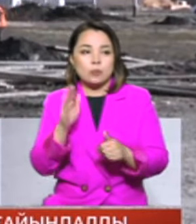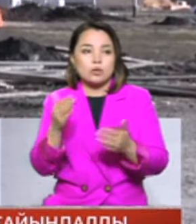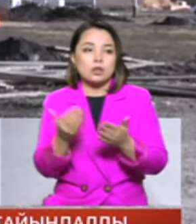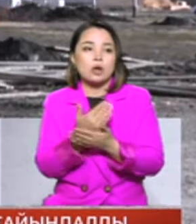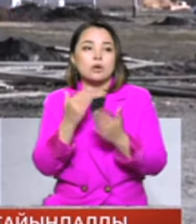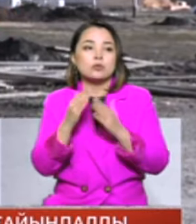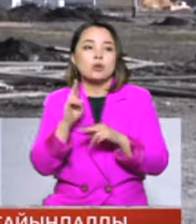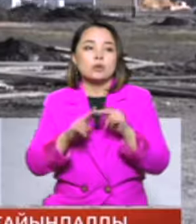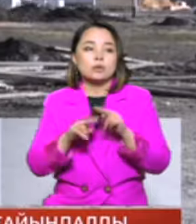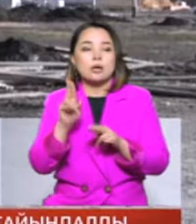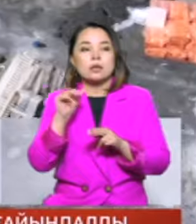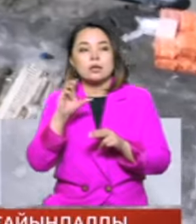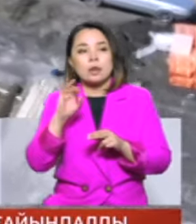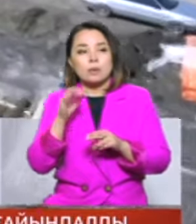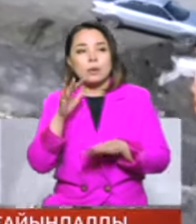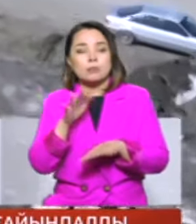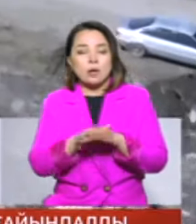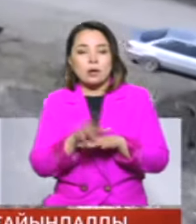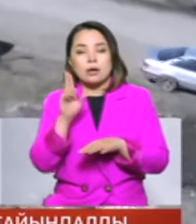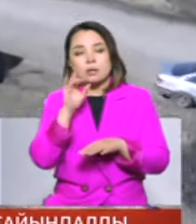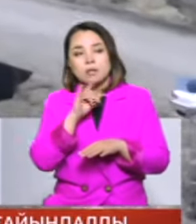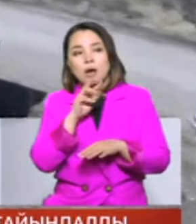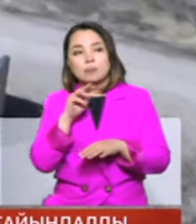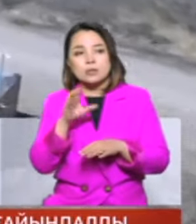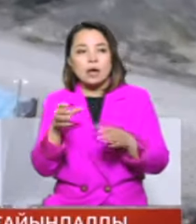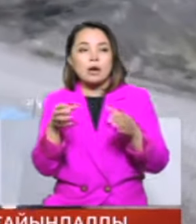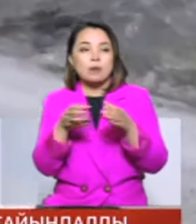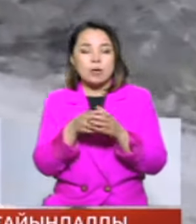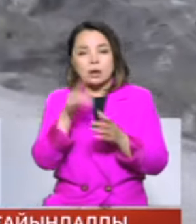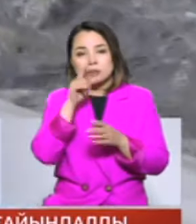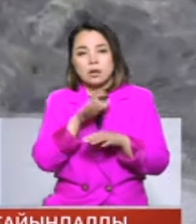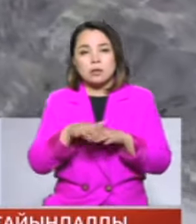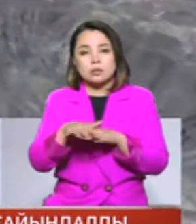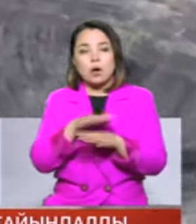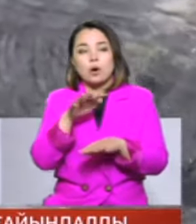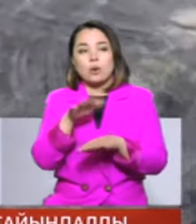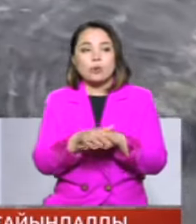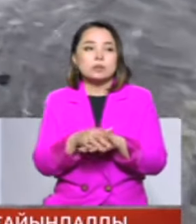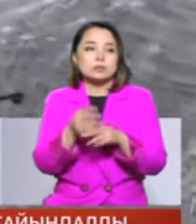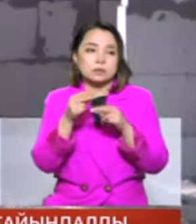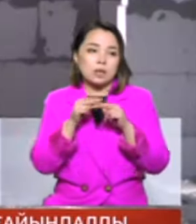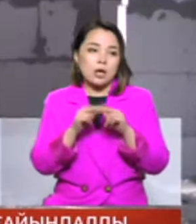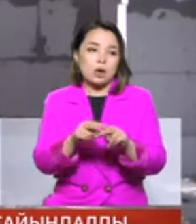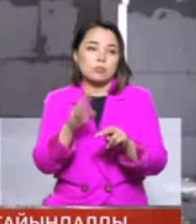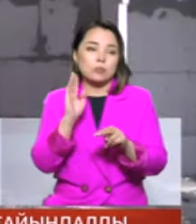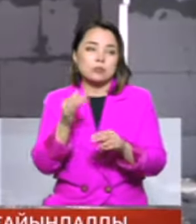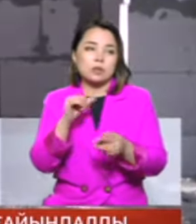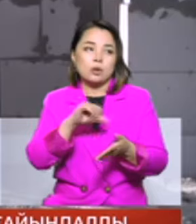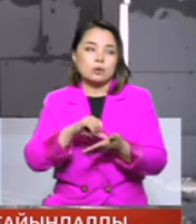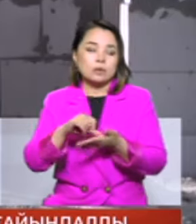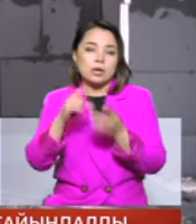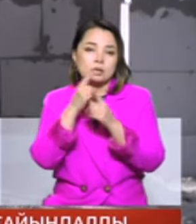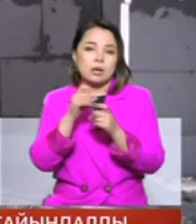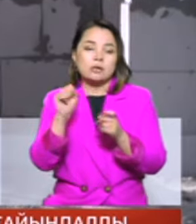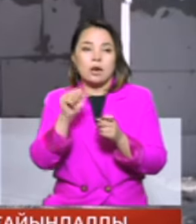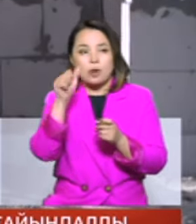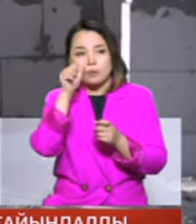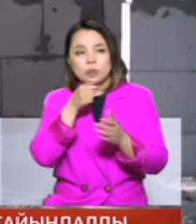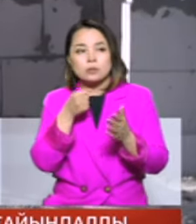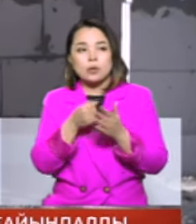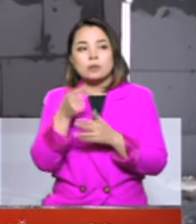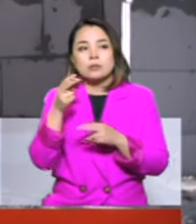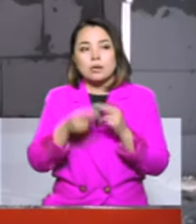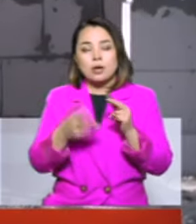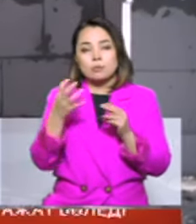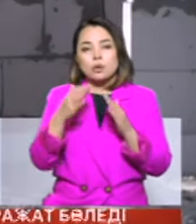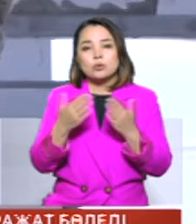үйлердің құрылысын Каспи банк және Қазақмыс компанияларымен Қазақстан халқына қоры қаржыландырады. Әкімдік өкілдерінің айтуынша, тамыз айының соңына дейін